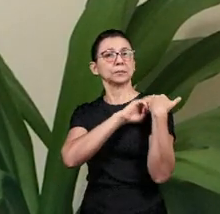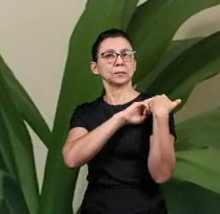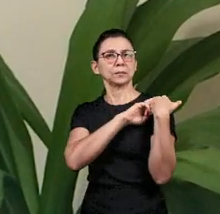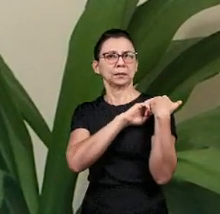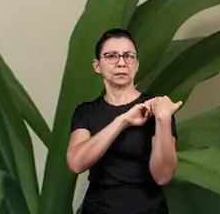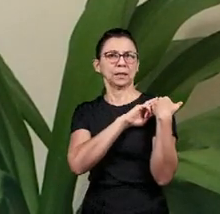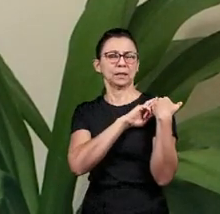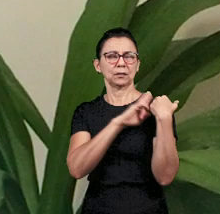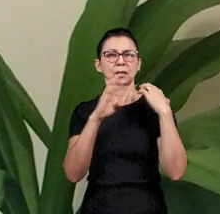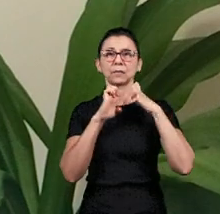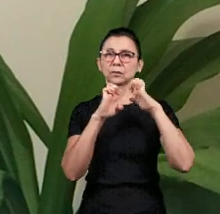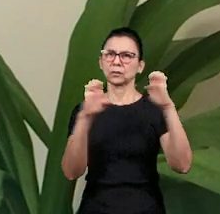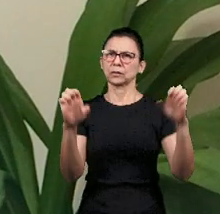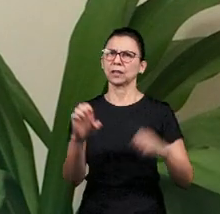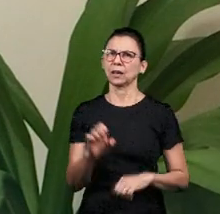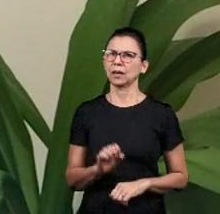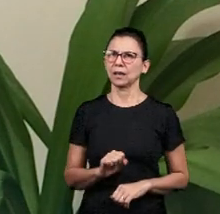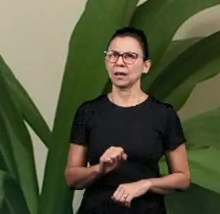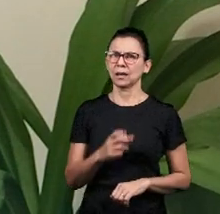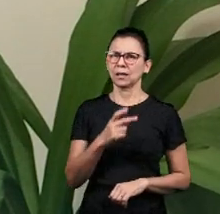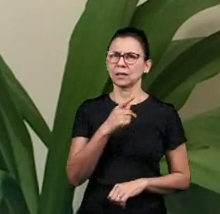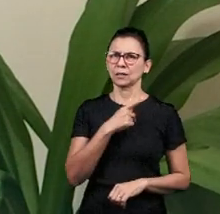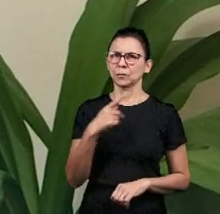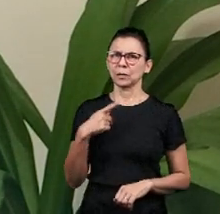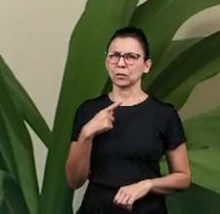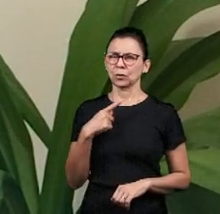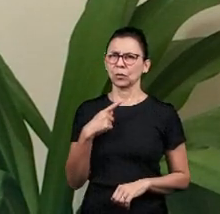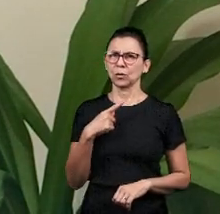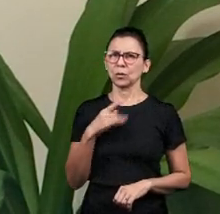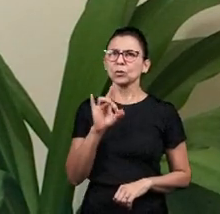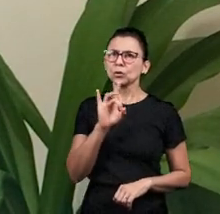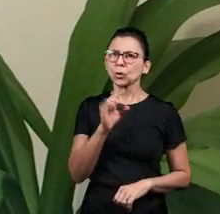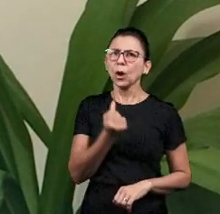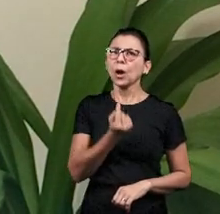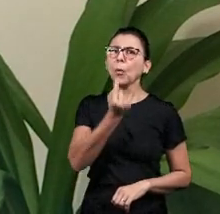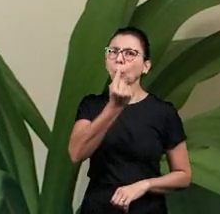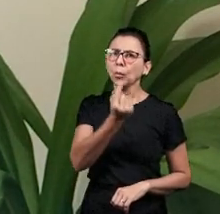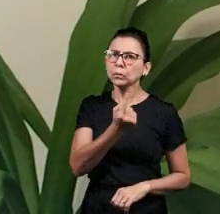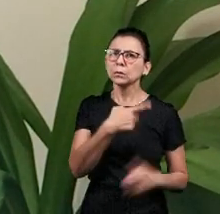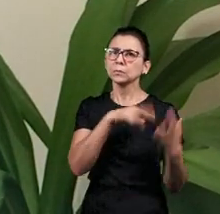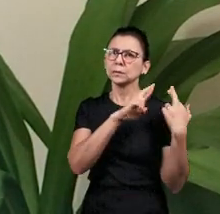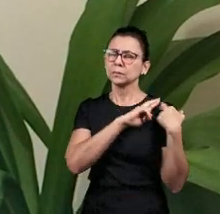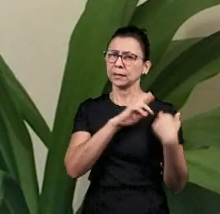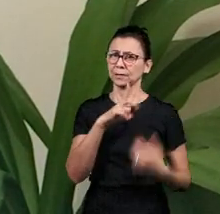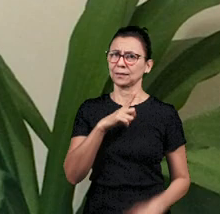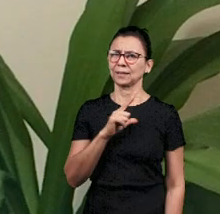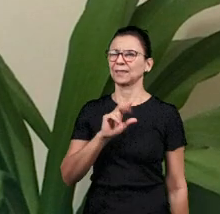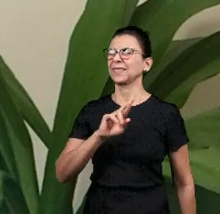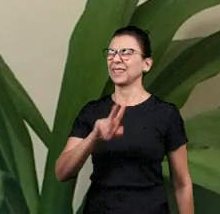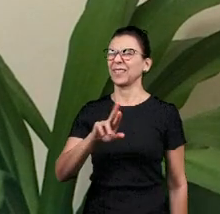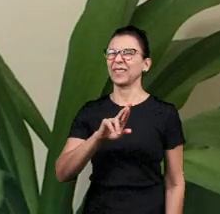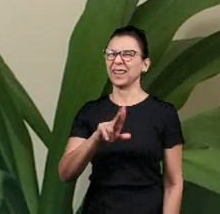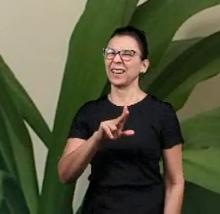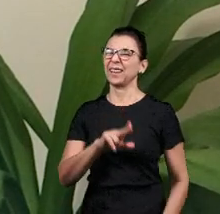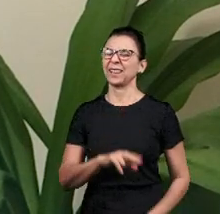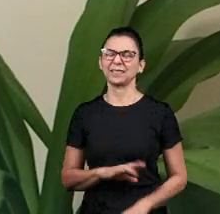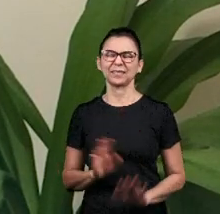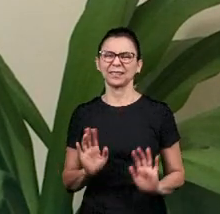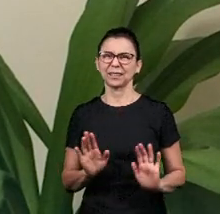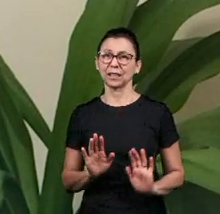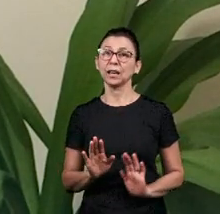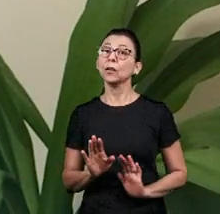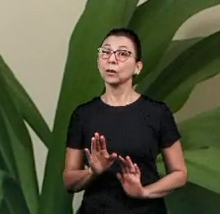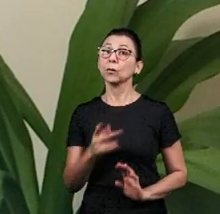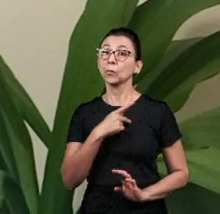d'évangéliser, ce n'est pas exclusive du pasteur, parce que le pasteur, il a la responsabilité qui sont propres à son